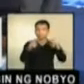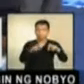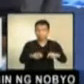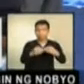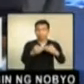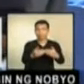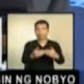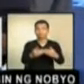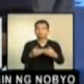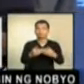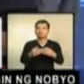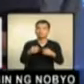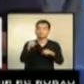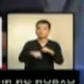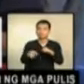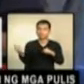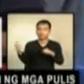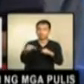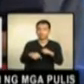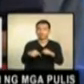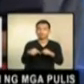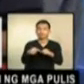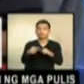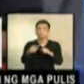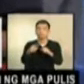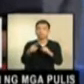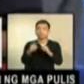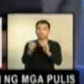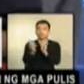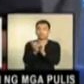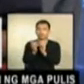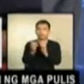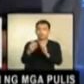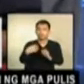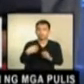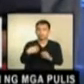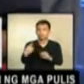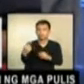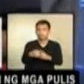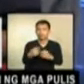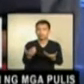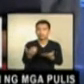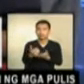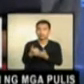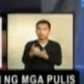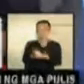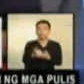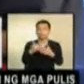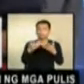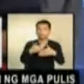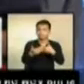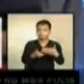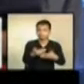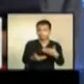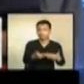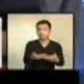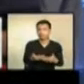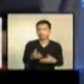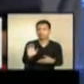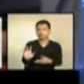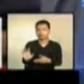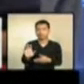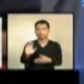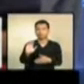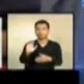yan. Okay? So parating na rin po yung Women's and Children's Desk, andito na ata, para sila ho ang magpo-process ng